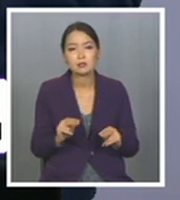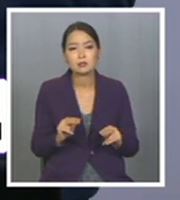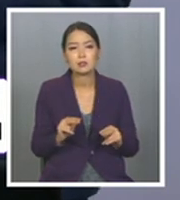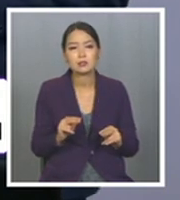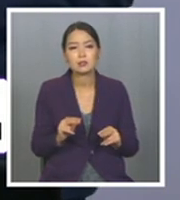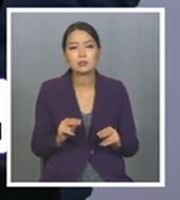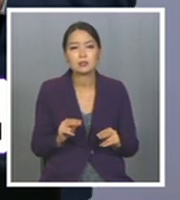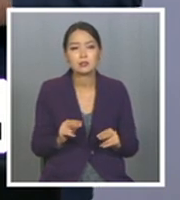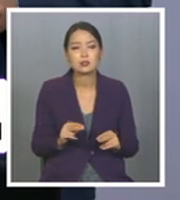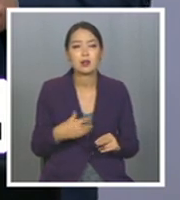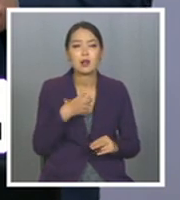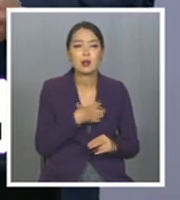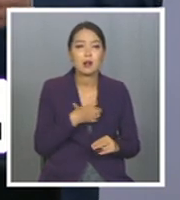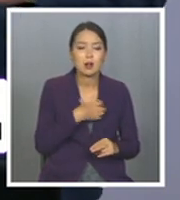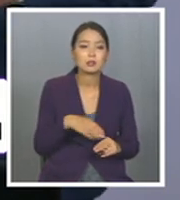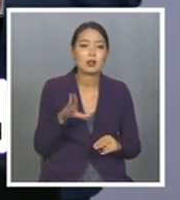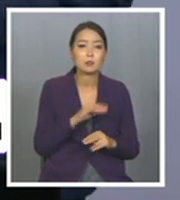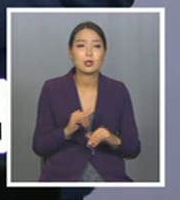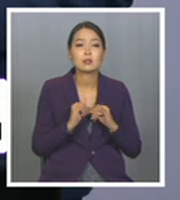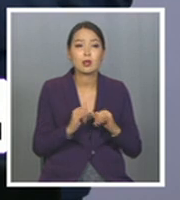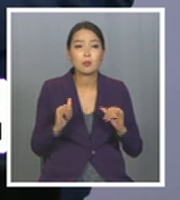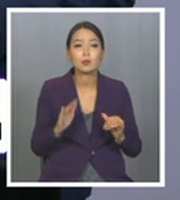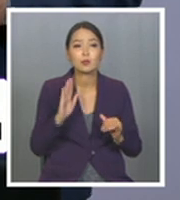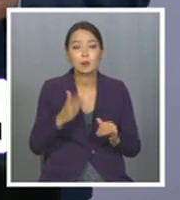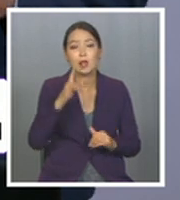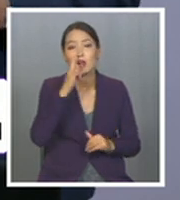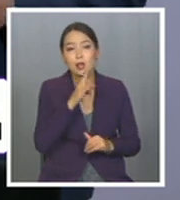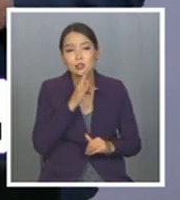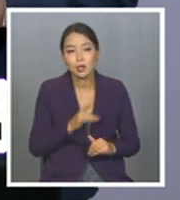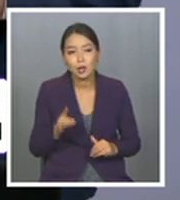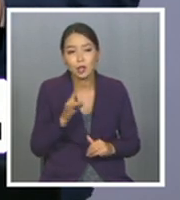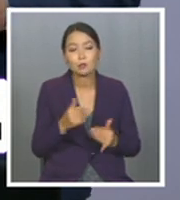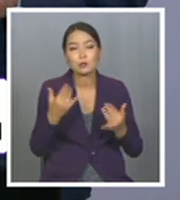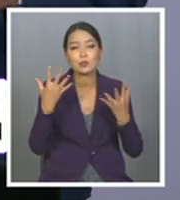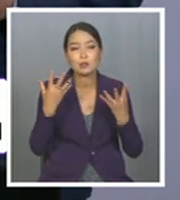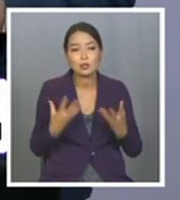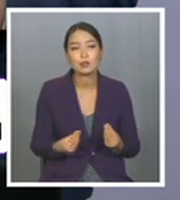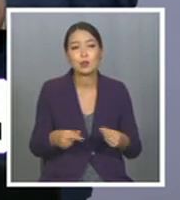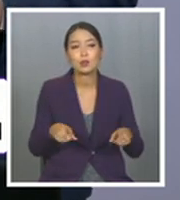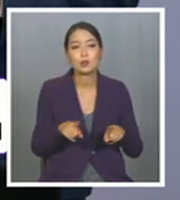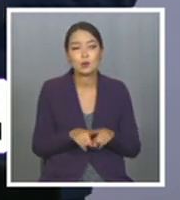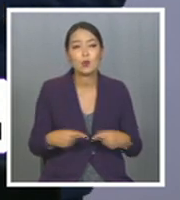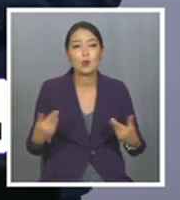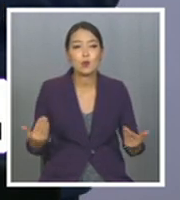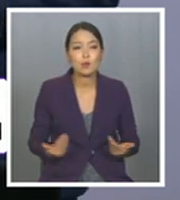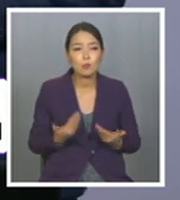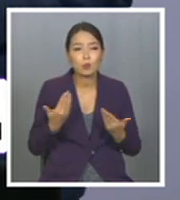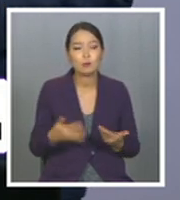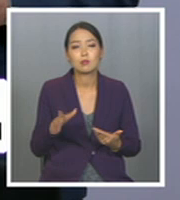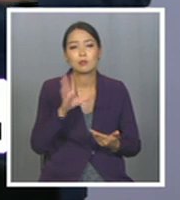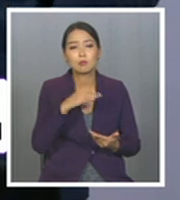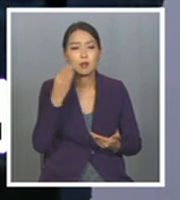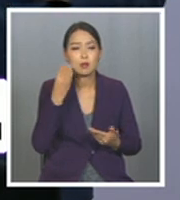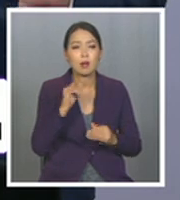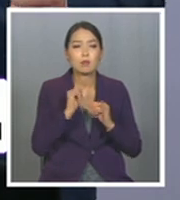адалдық қасиеттерімізді дамытатын болсақ, Қазақстан Республикасы бүгінгі күннен де өркендеген мемлекетке айналып,